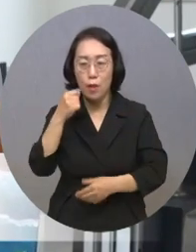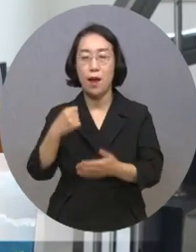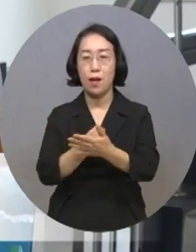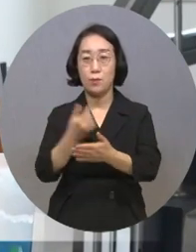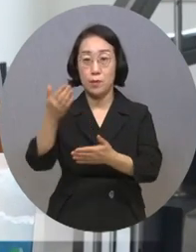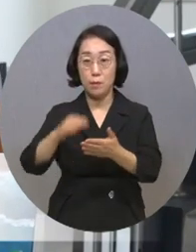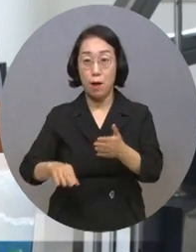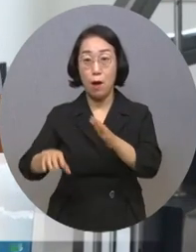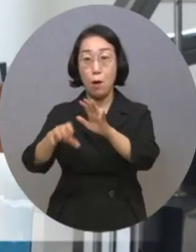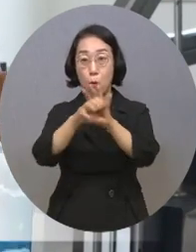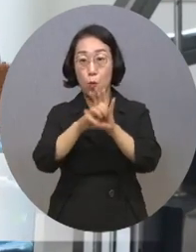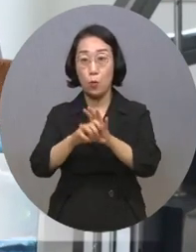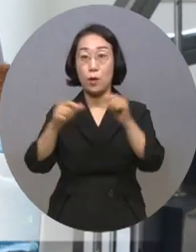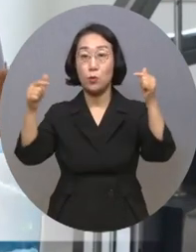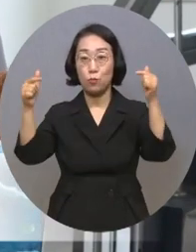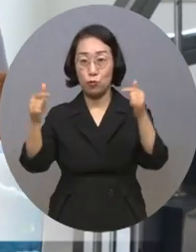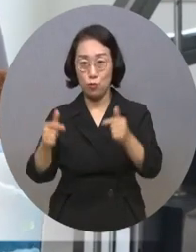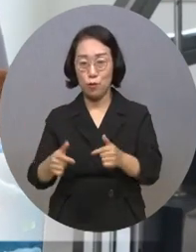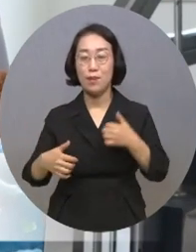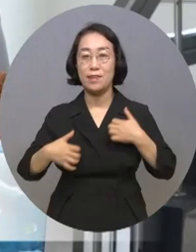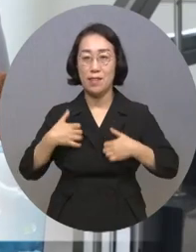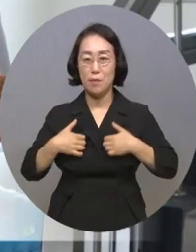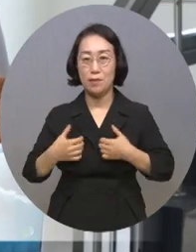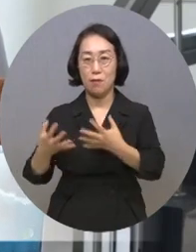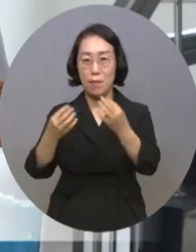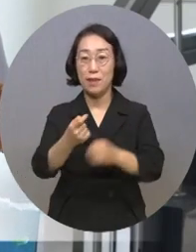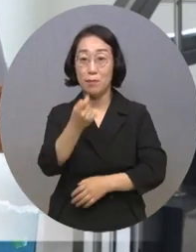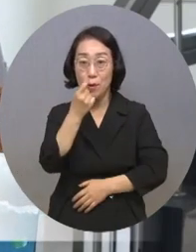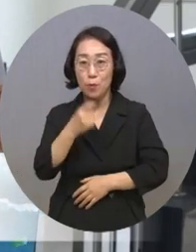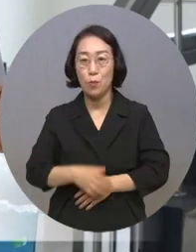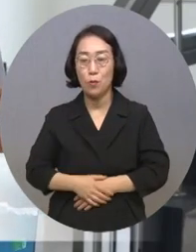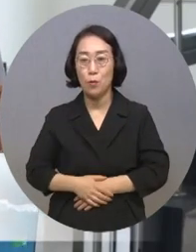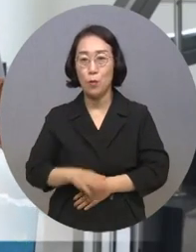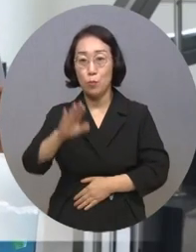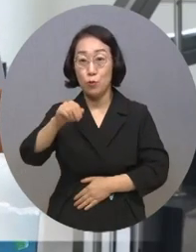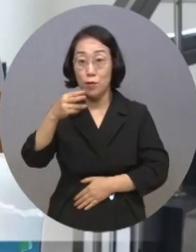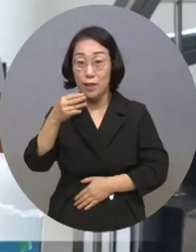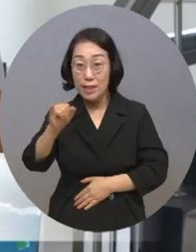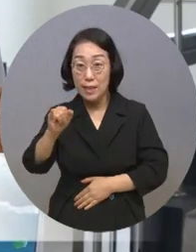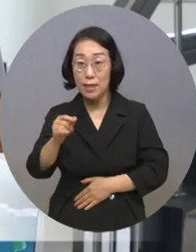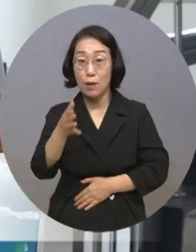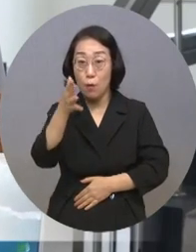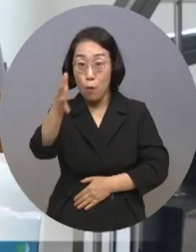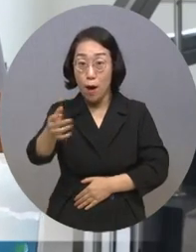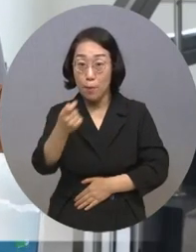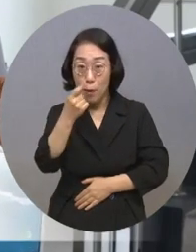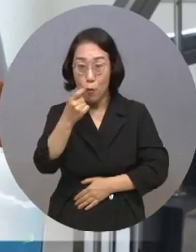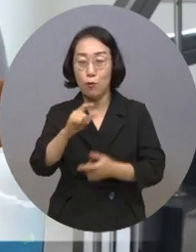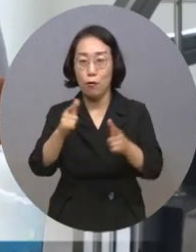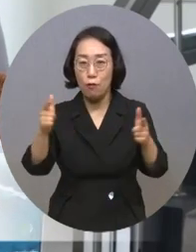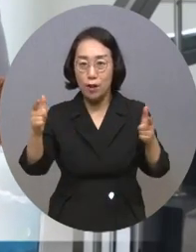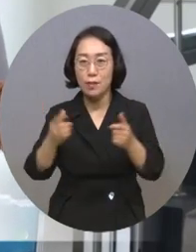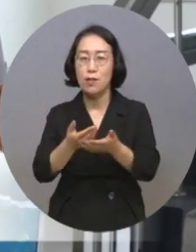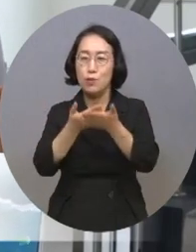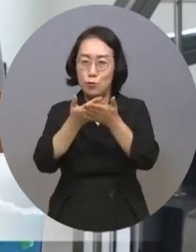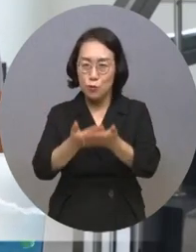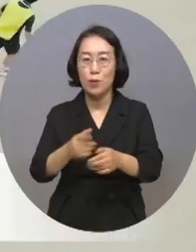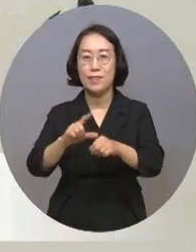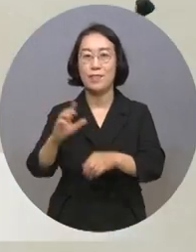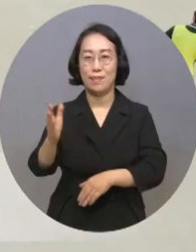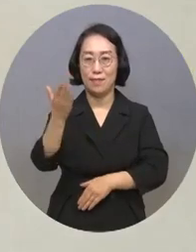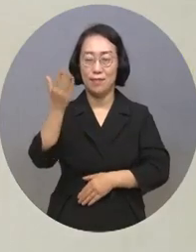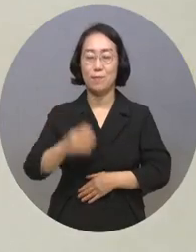드디어 코로나가 조금 잠잠해져서 재밌는 수업들도 많이 하고 뷰티과에서 할수 있는 여러 활동들을 할수 있어서 되게 의미 있는 시간이